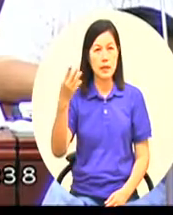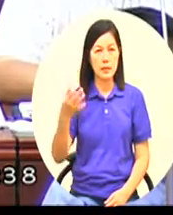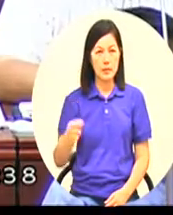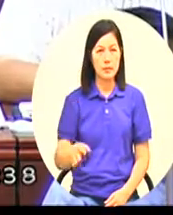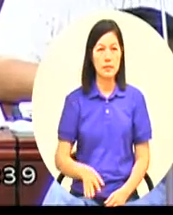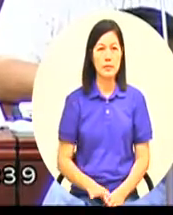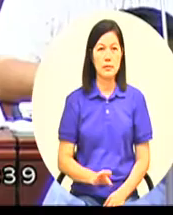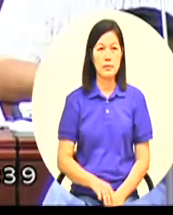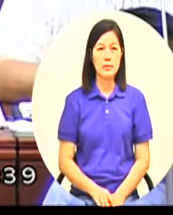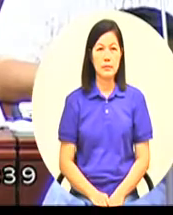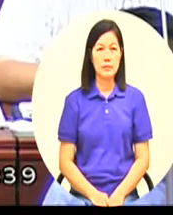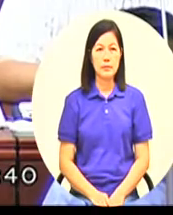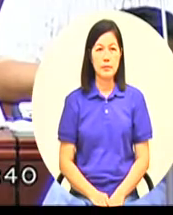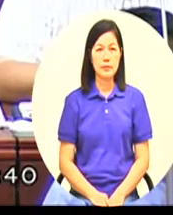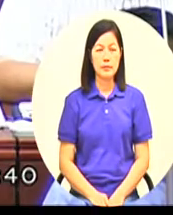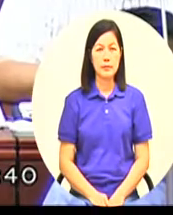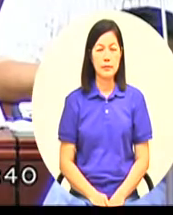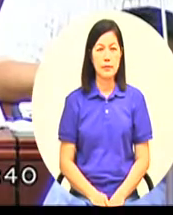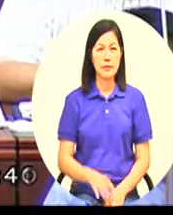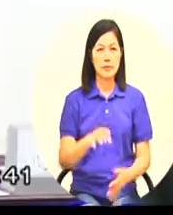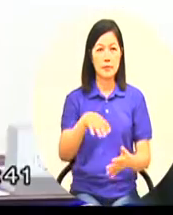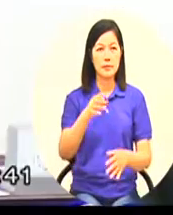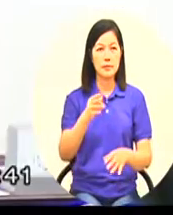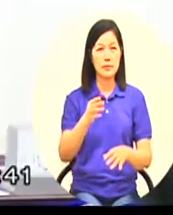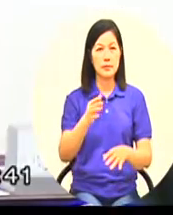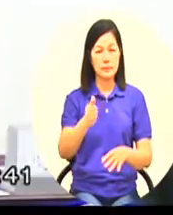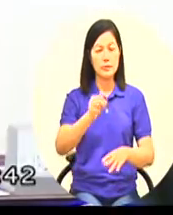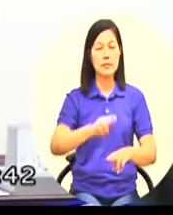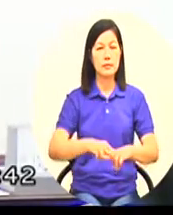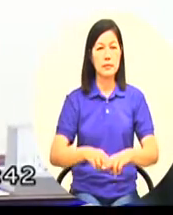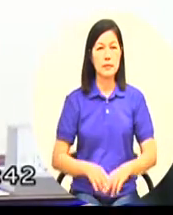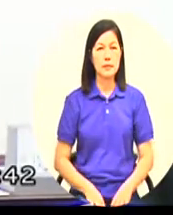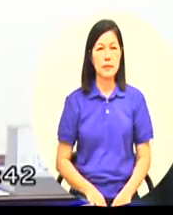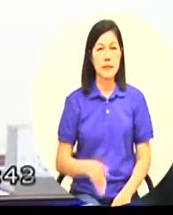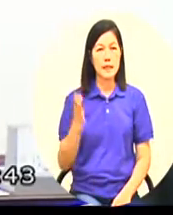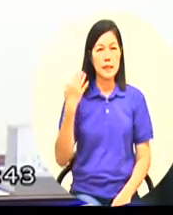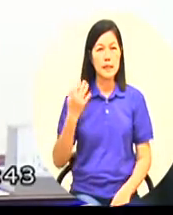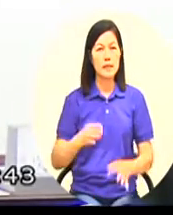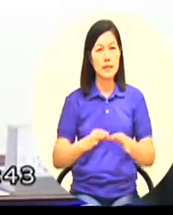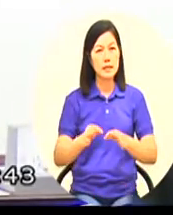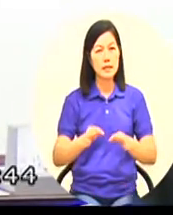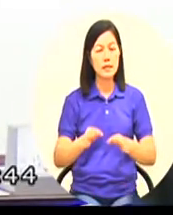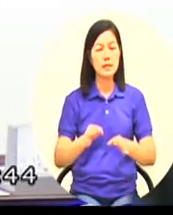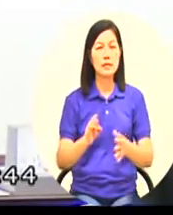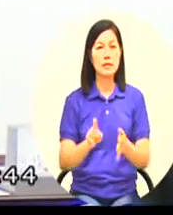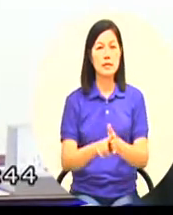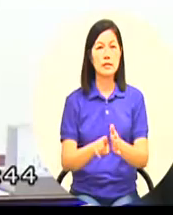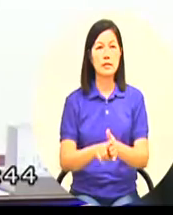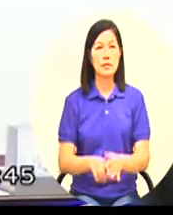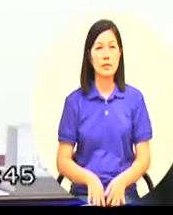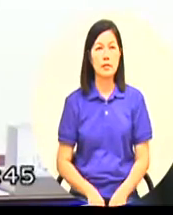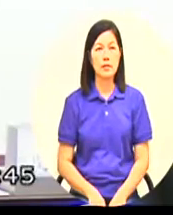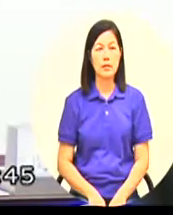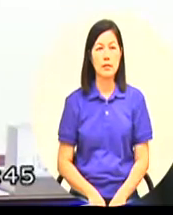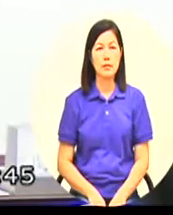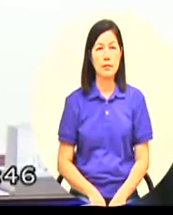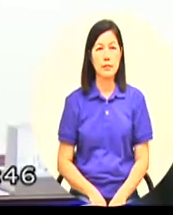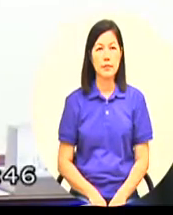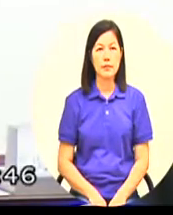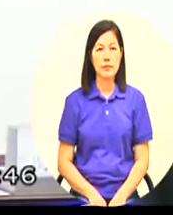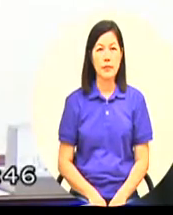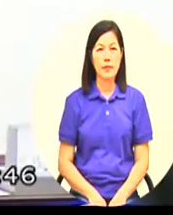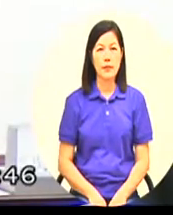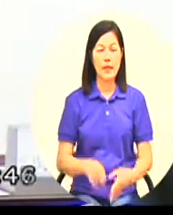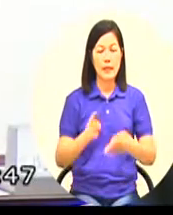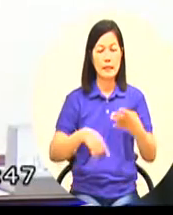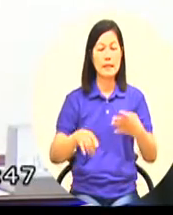对， 好，局长你请坐啊。那特别当初在建议的时候，就是说我们事业清运的